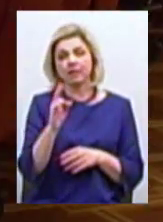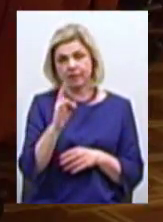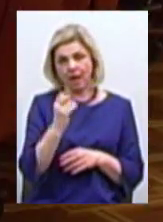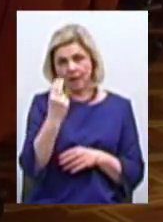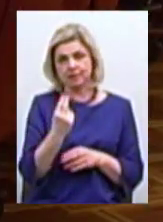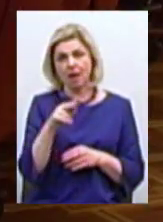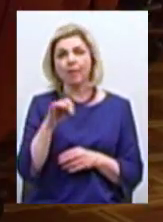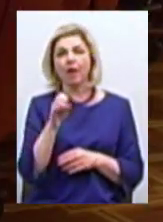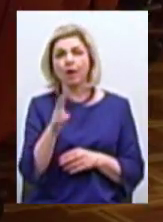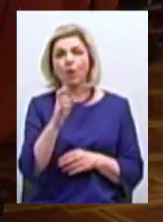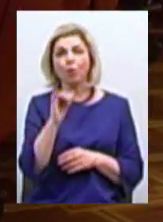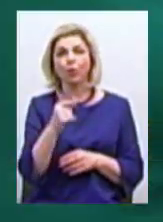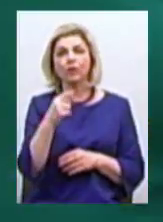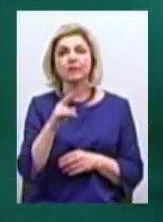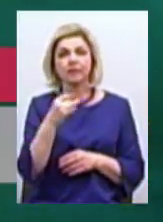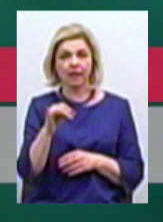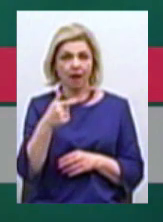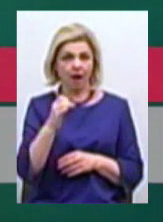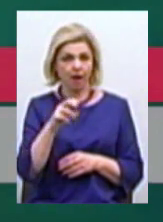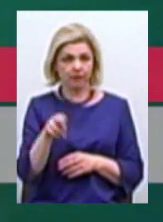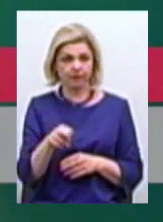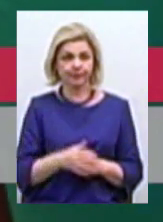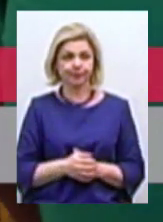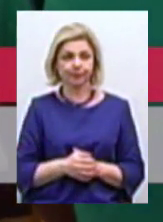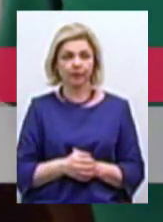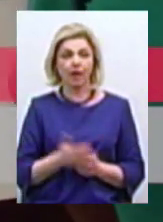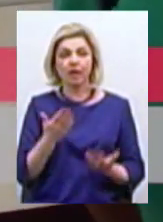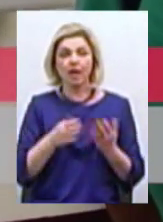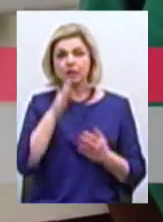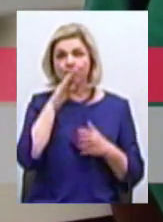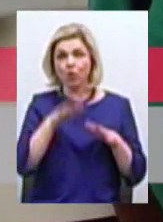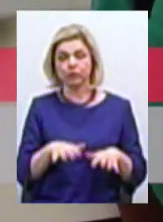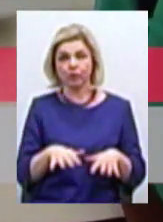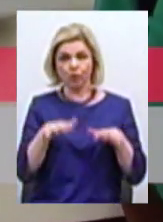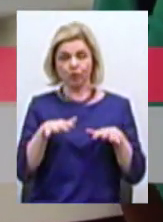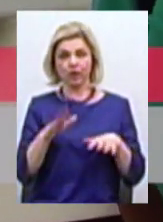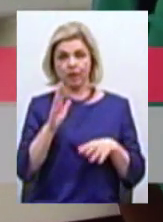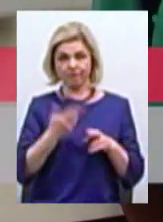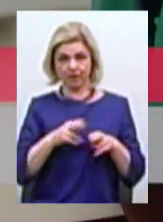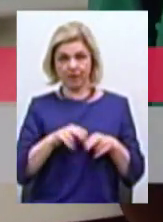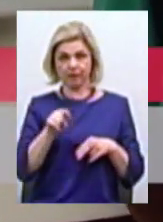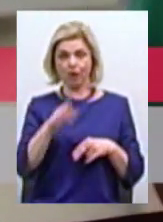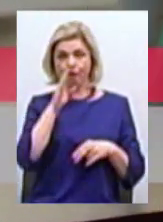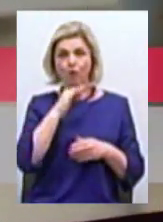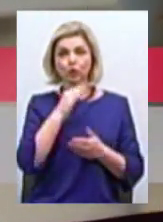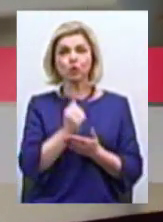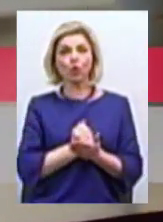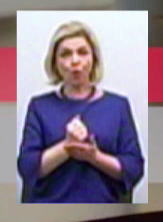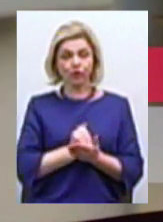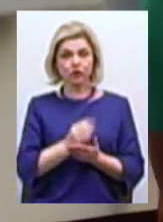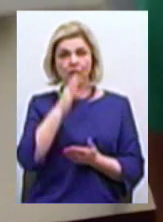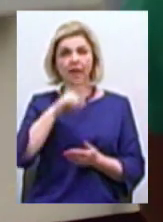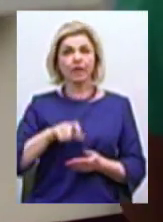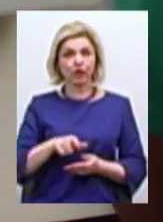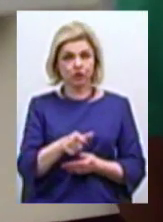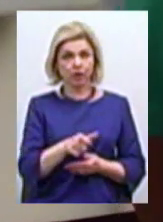Решта території є руслом річки. Просто рівень води підніметься в руслі цього водосховища і річки